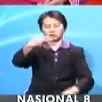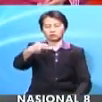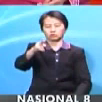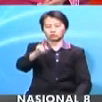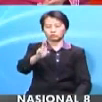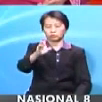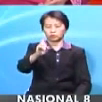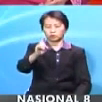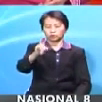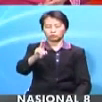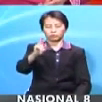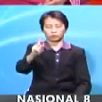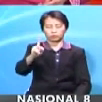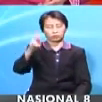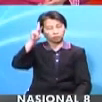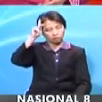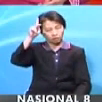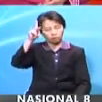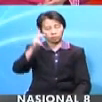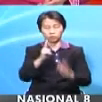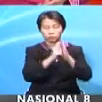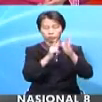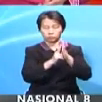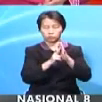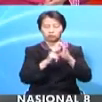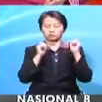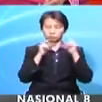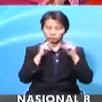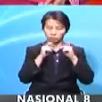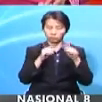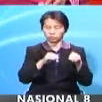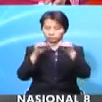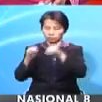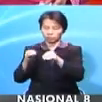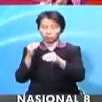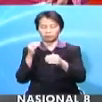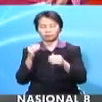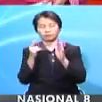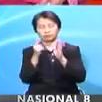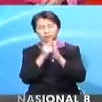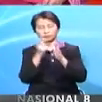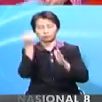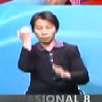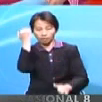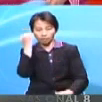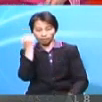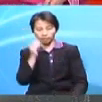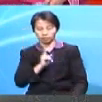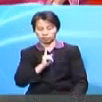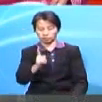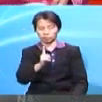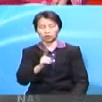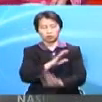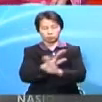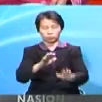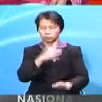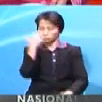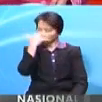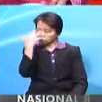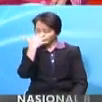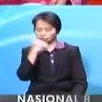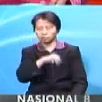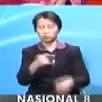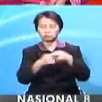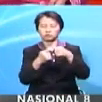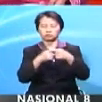ditonton undang-undang persendian untuk memindah agama Syariah 1965 itu bukan saja mengelirukan malah